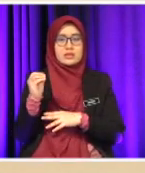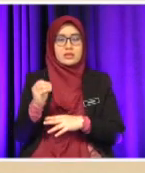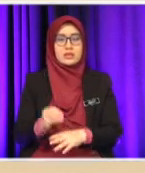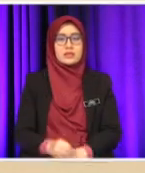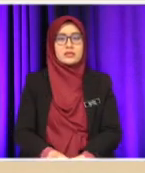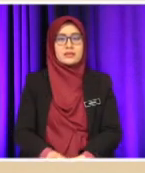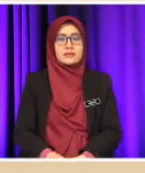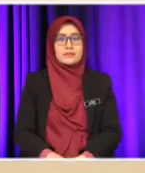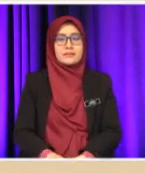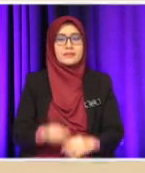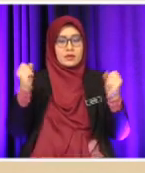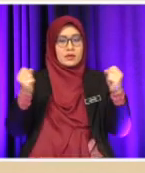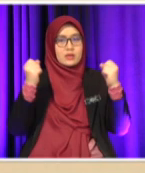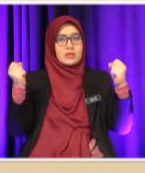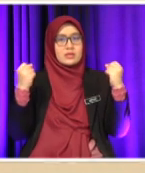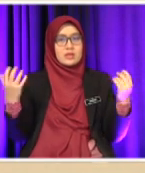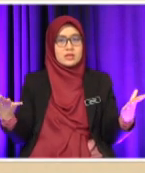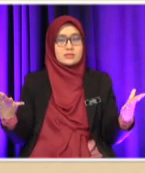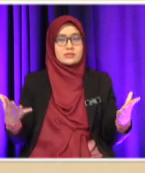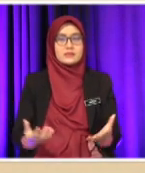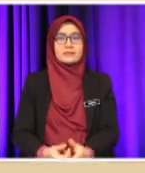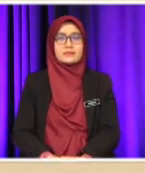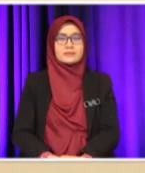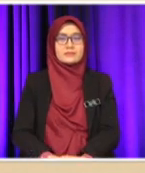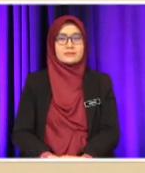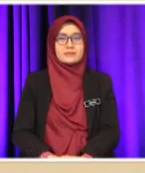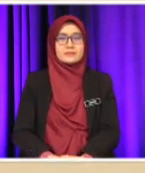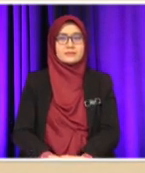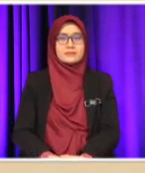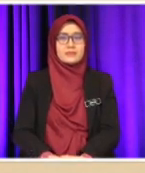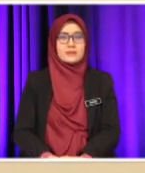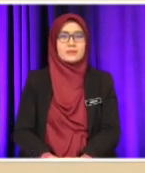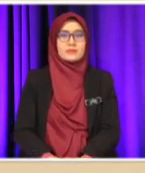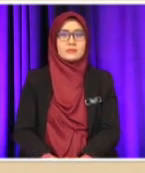atas pokok muncul di permukaan air Oke kita ada kelas tumbuhan